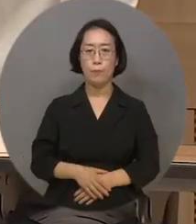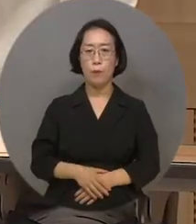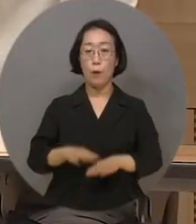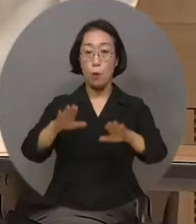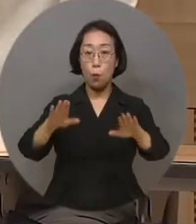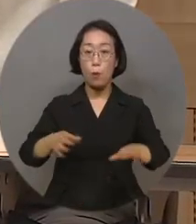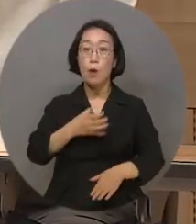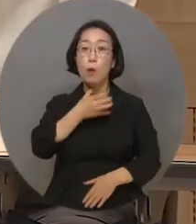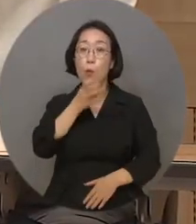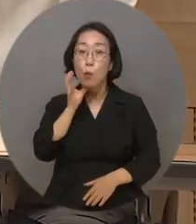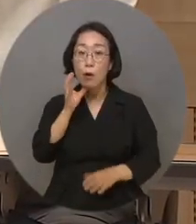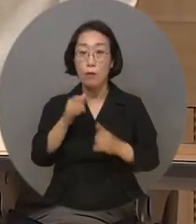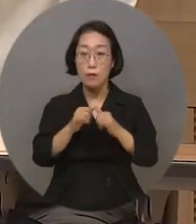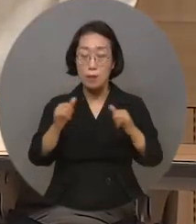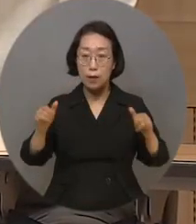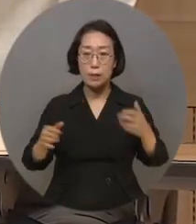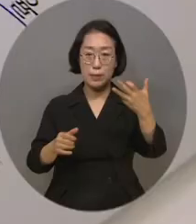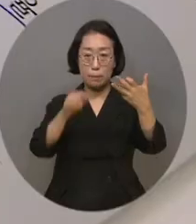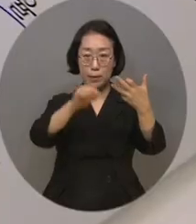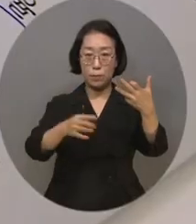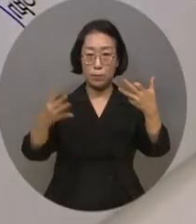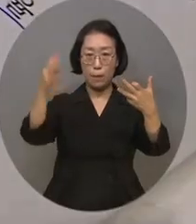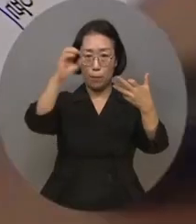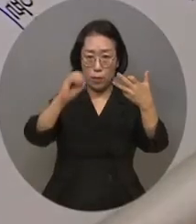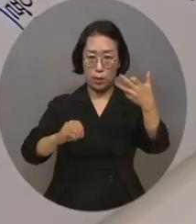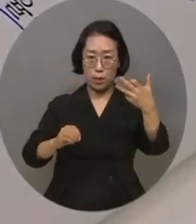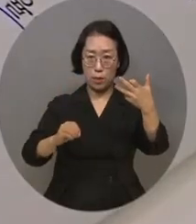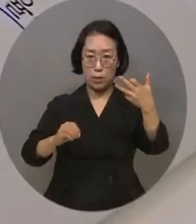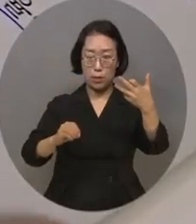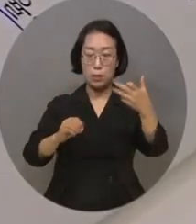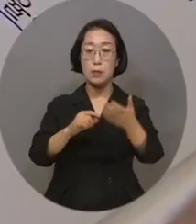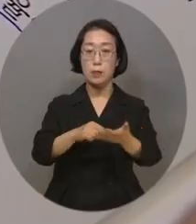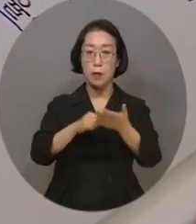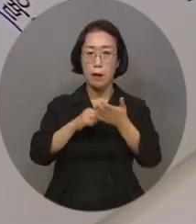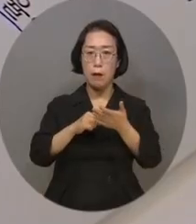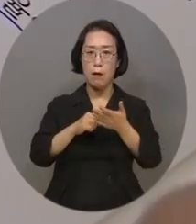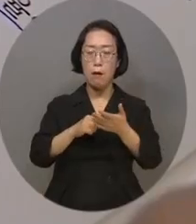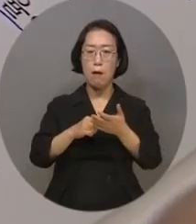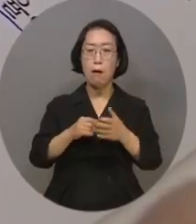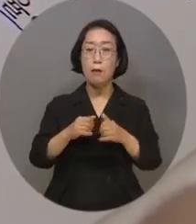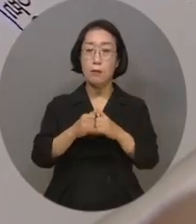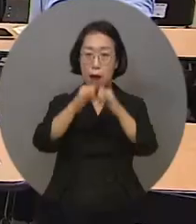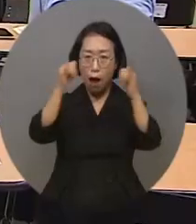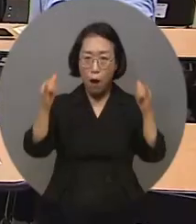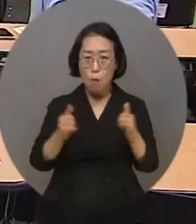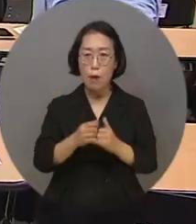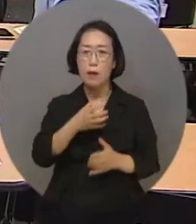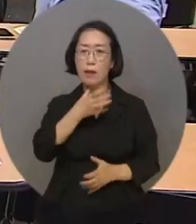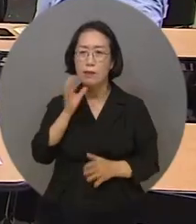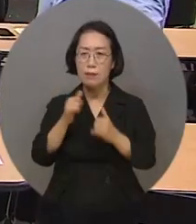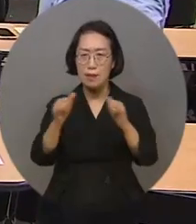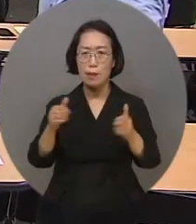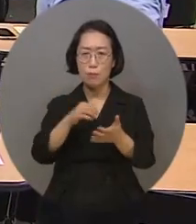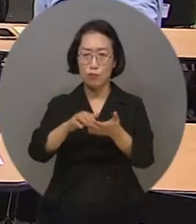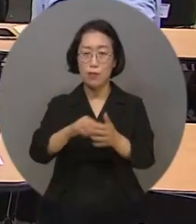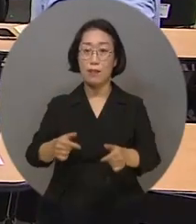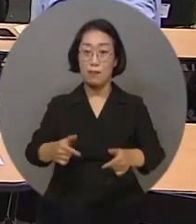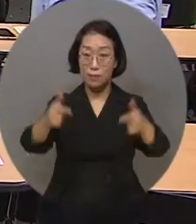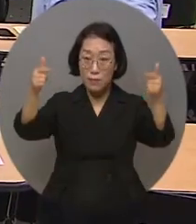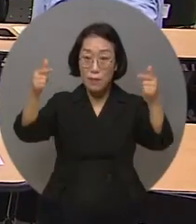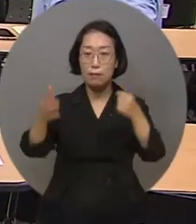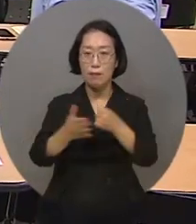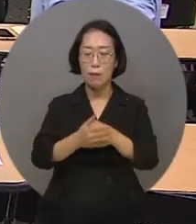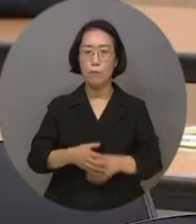올해 고령인구의 비율이 18.4%를 기록하는 등 초고령 사회로의 진입을 앞두고 있는 가운데